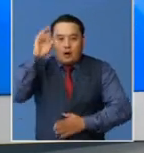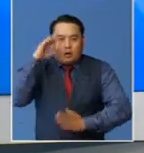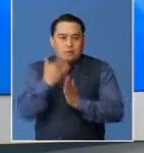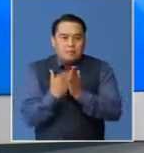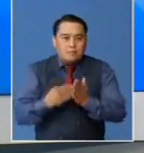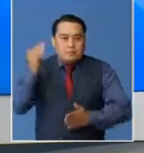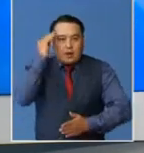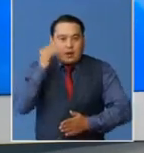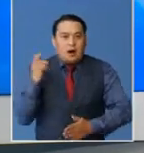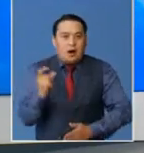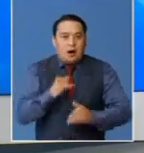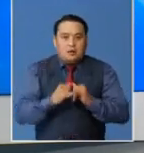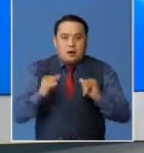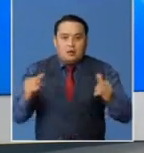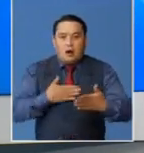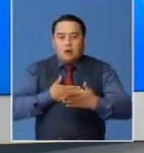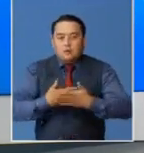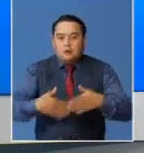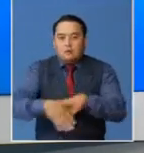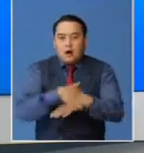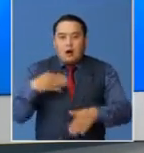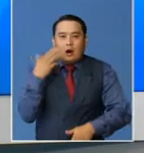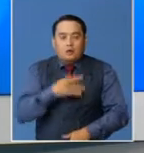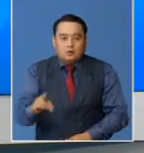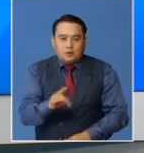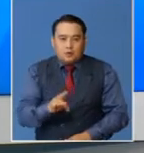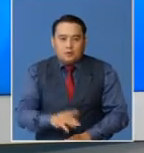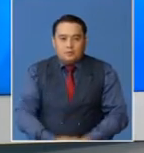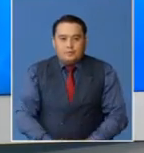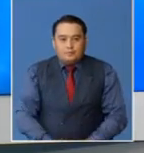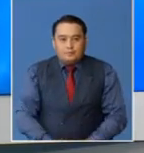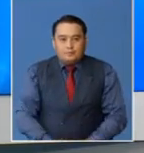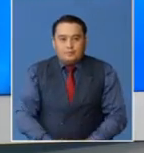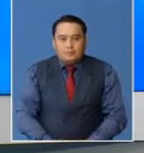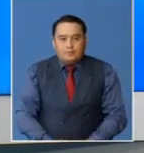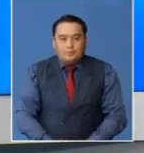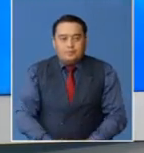государственным мерам доля экономически активного населения растет и в Каратальском районе.